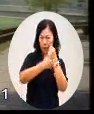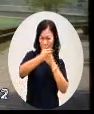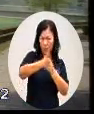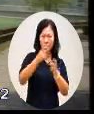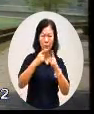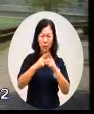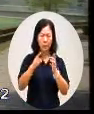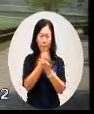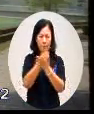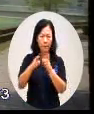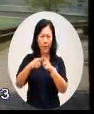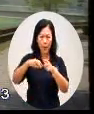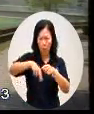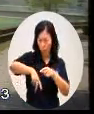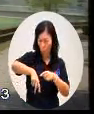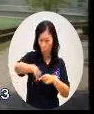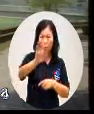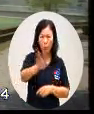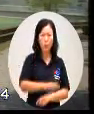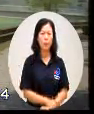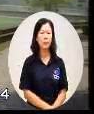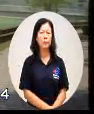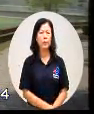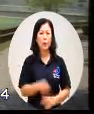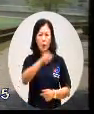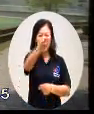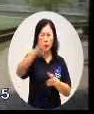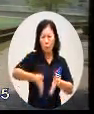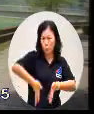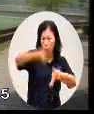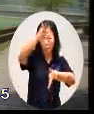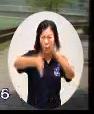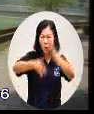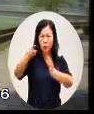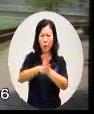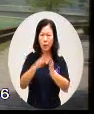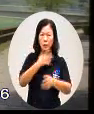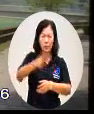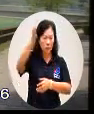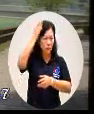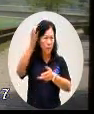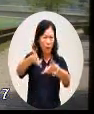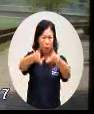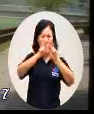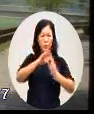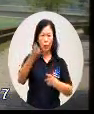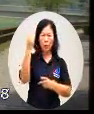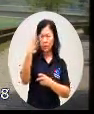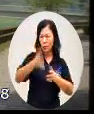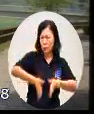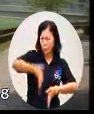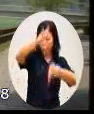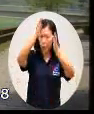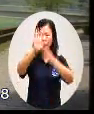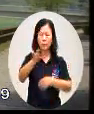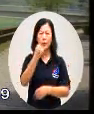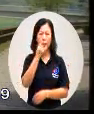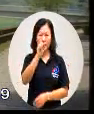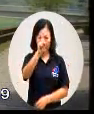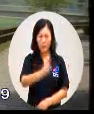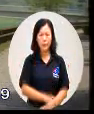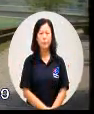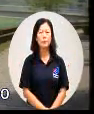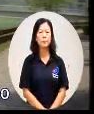到。走到我，哦，这个看到这栋家哈，这个是桥头新市镇的大楼，桥头新市镇一起